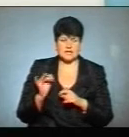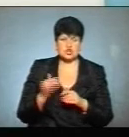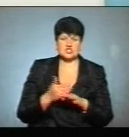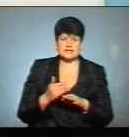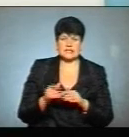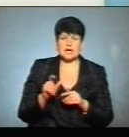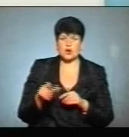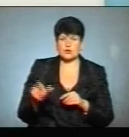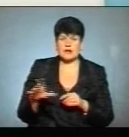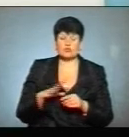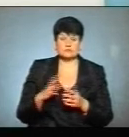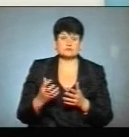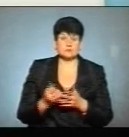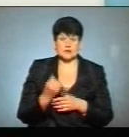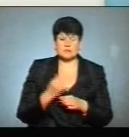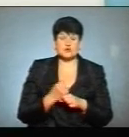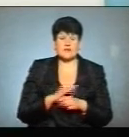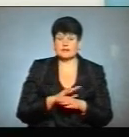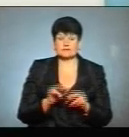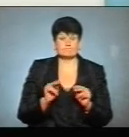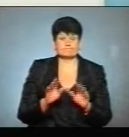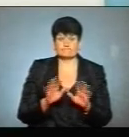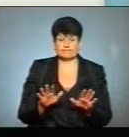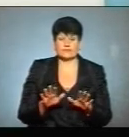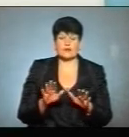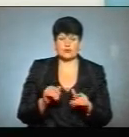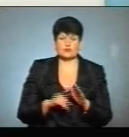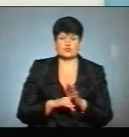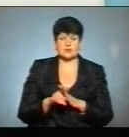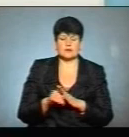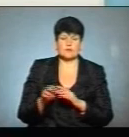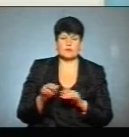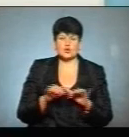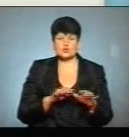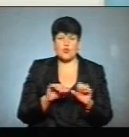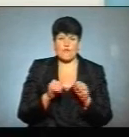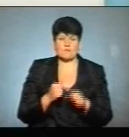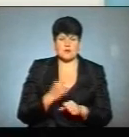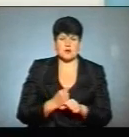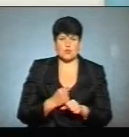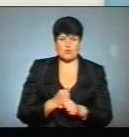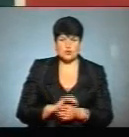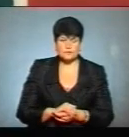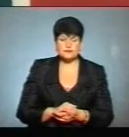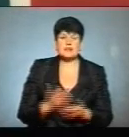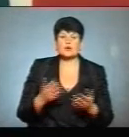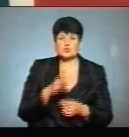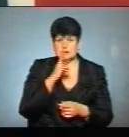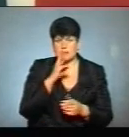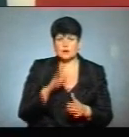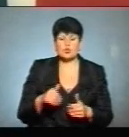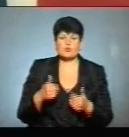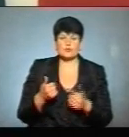людей були виявлені, які працювали нелегально, ну, потім, видно, вже почалась певна процедура оформлення на роботу. А яку зарплату пропонують